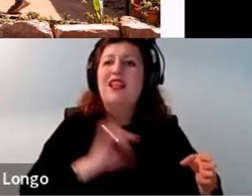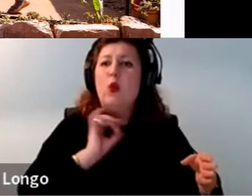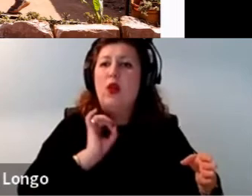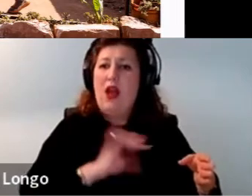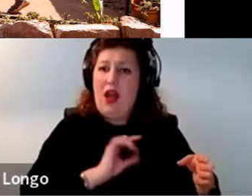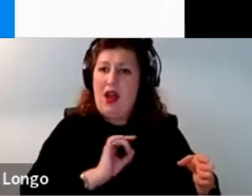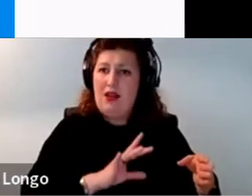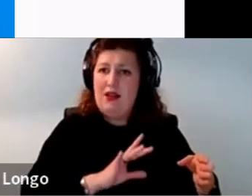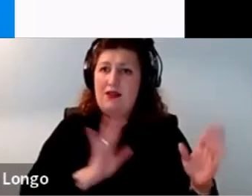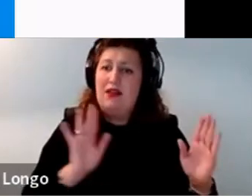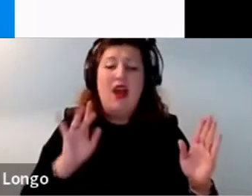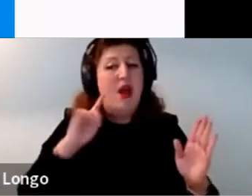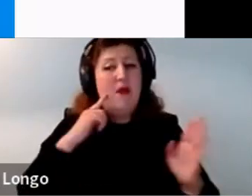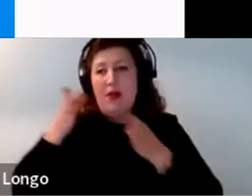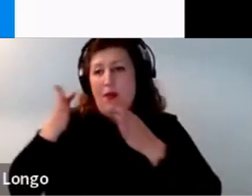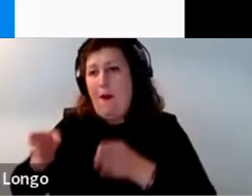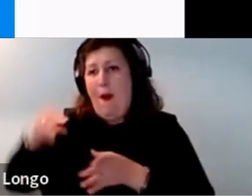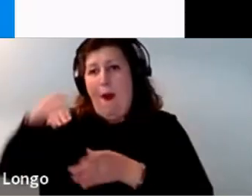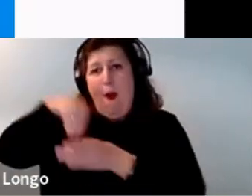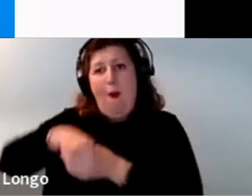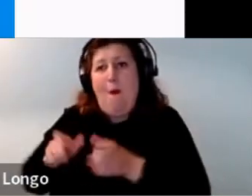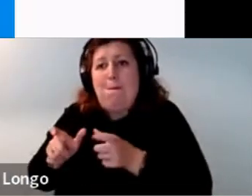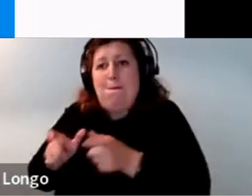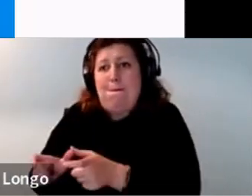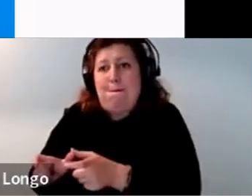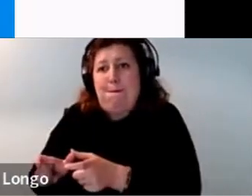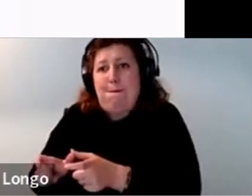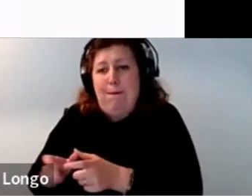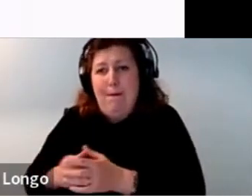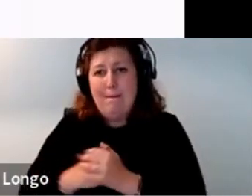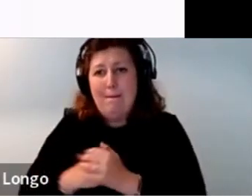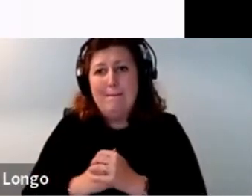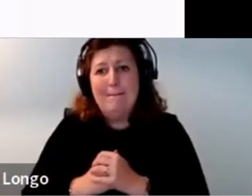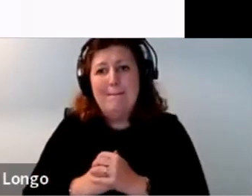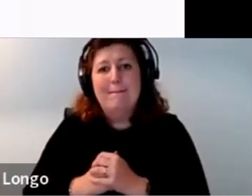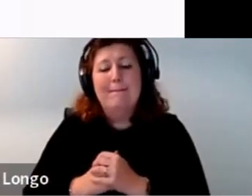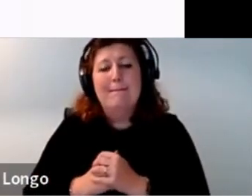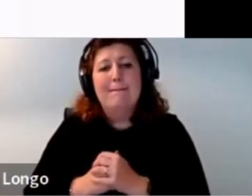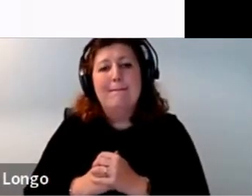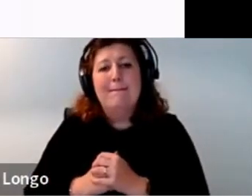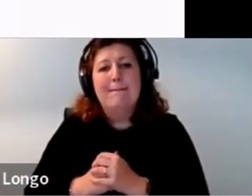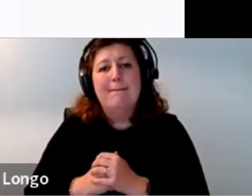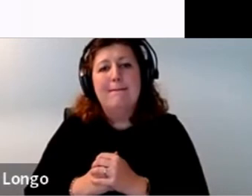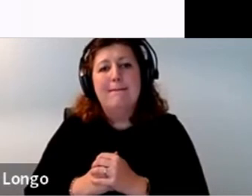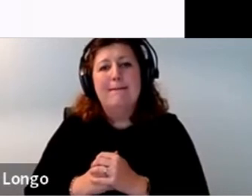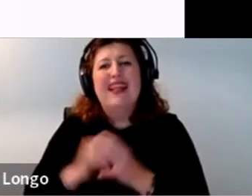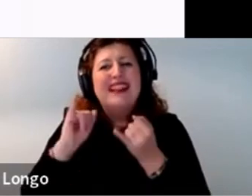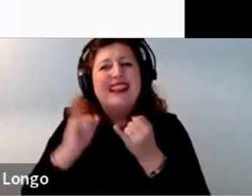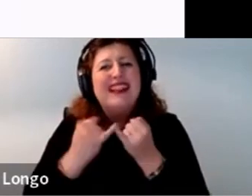se non fossimo stati attenti. Altri dettagli sempre sui bagni e...